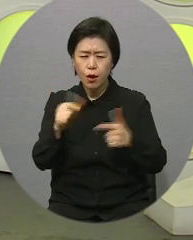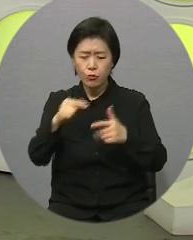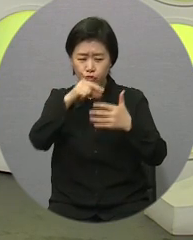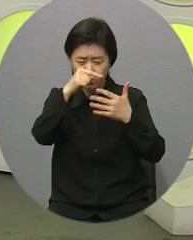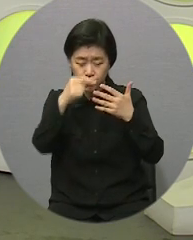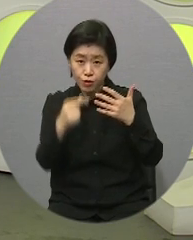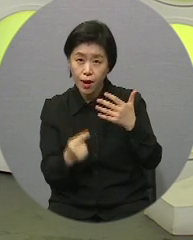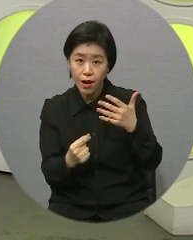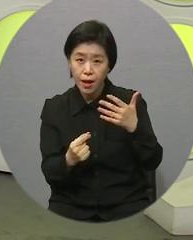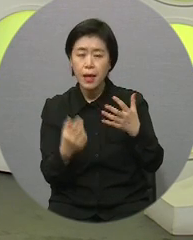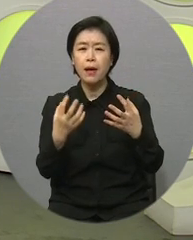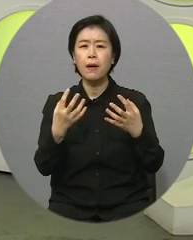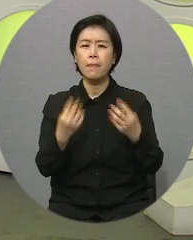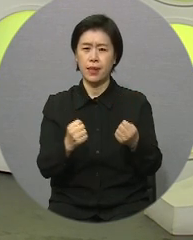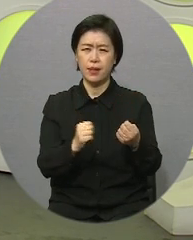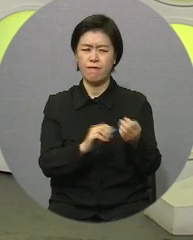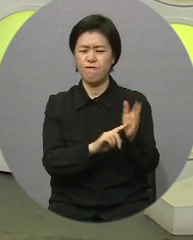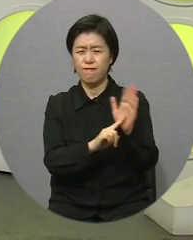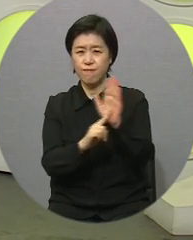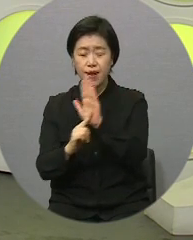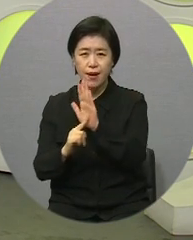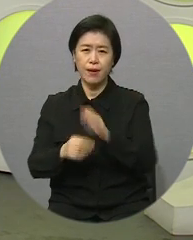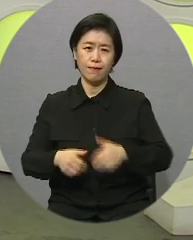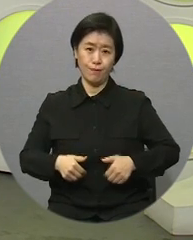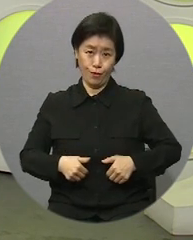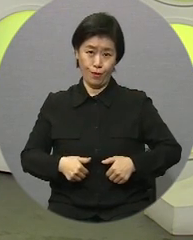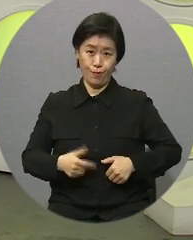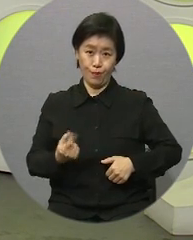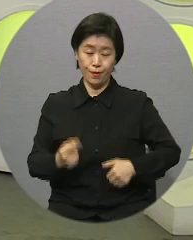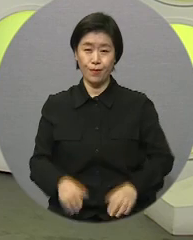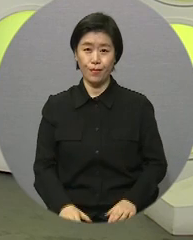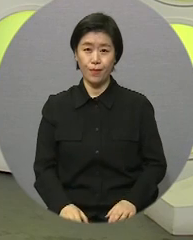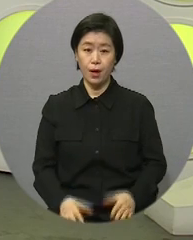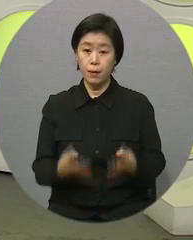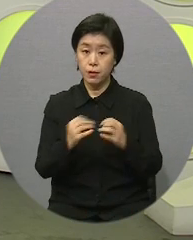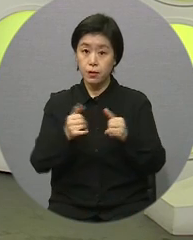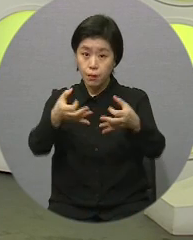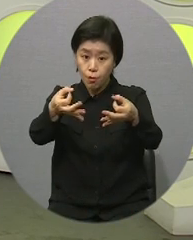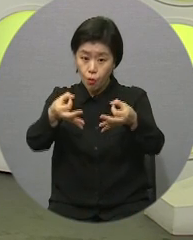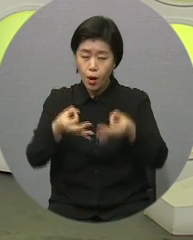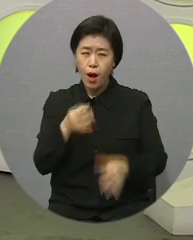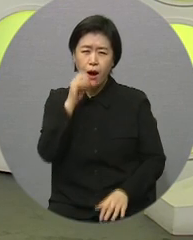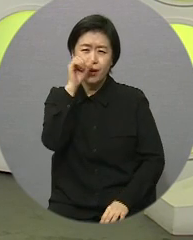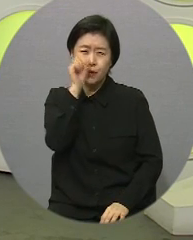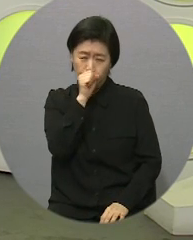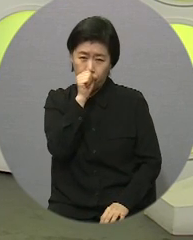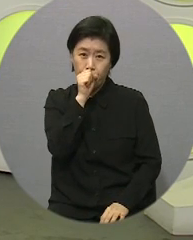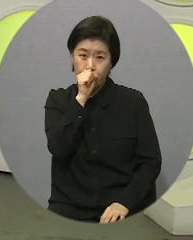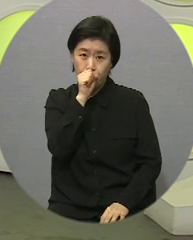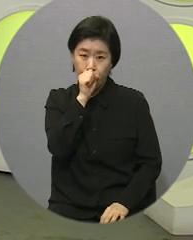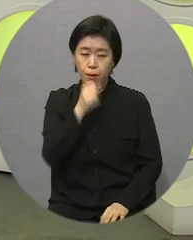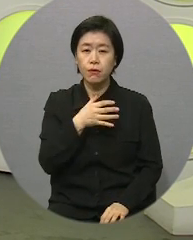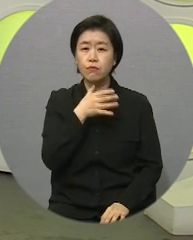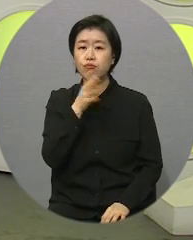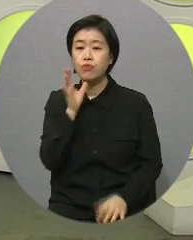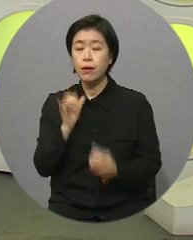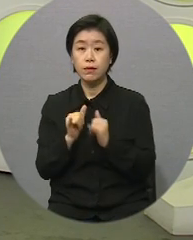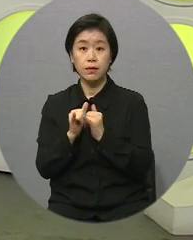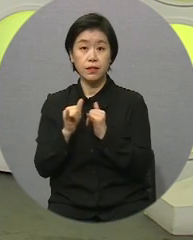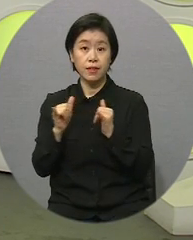프로그램들이 많이 생기고 또 많은 분들이 좋아해서 우리 나이 드신